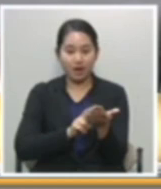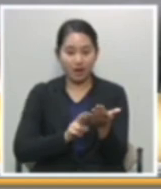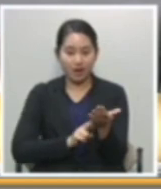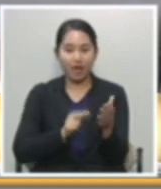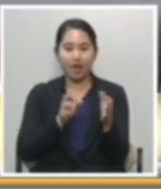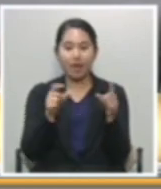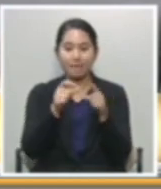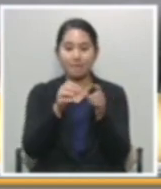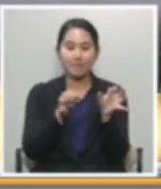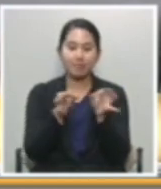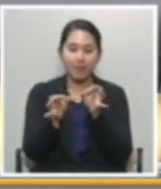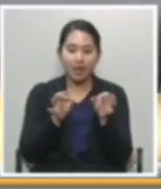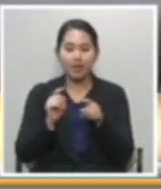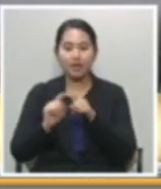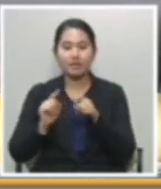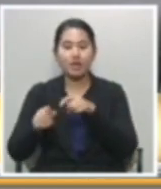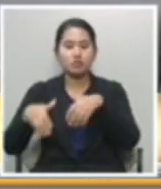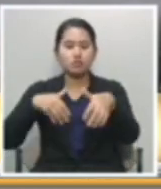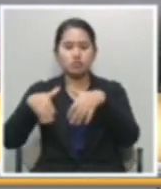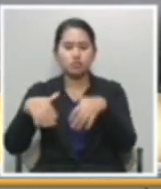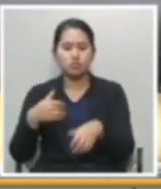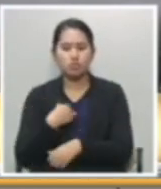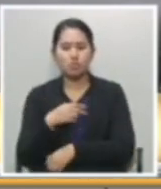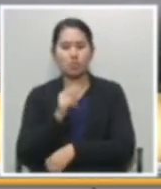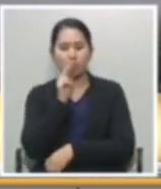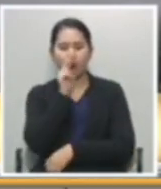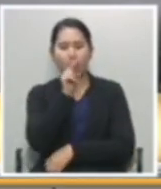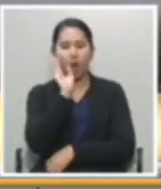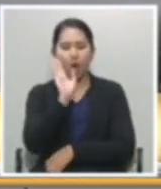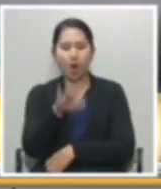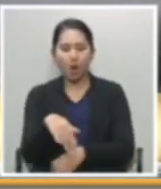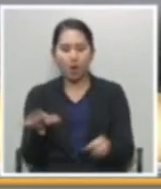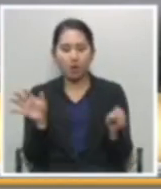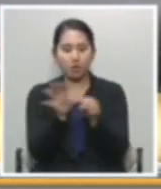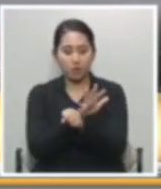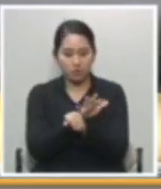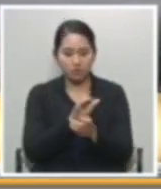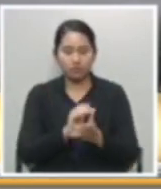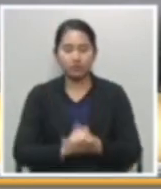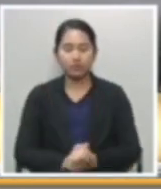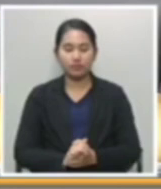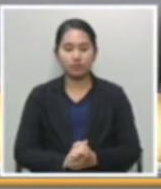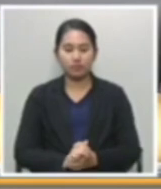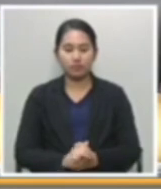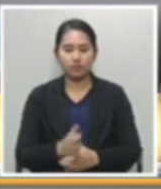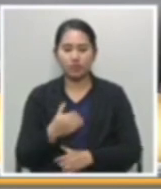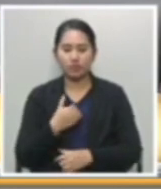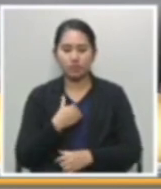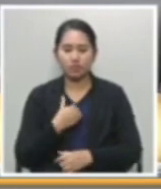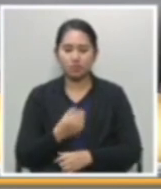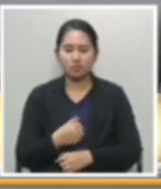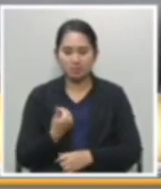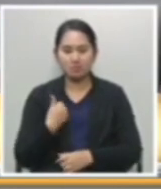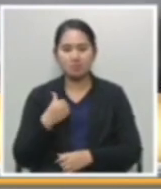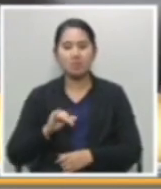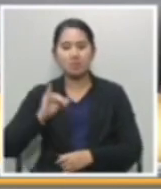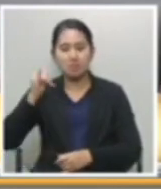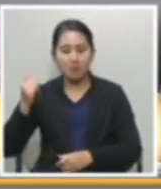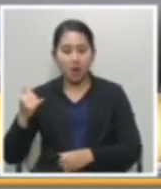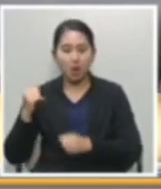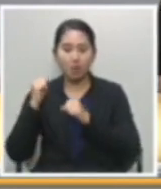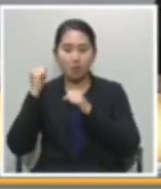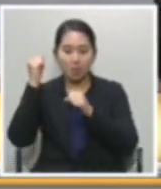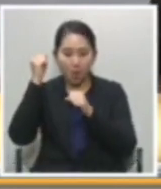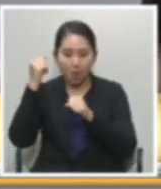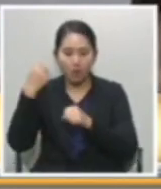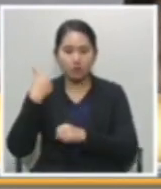ต่างๆท่านประธานชวนก็บอกมองข้างบนก็ครบแล้วนะฮะ ผมยังเห็นสมาชิกทักท้วงเลยว่า